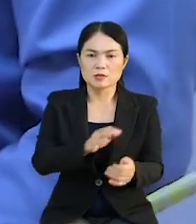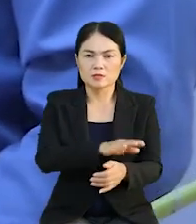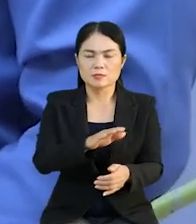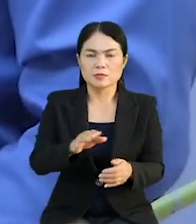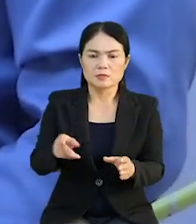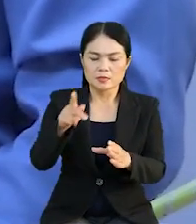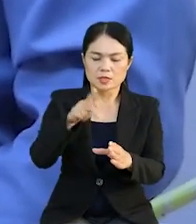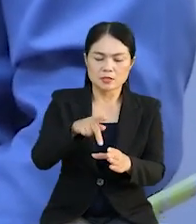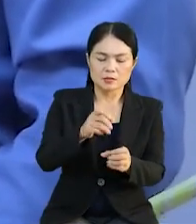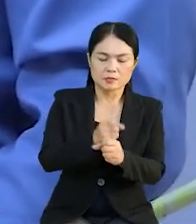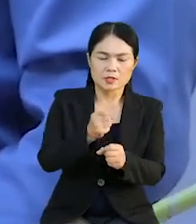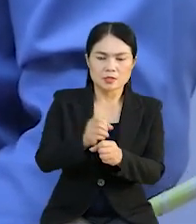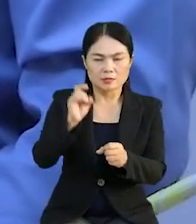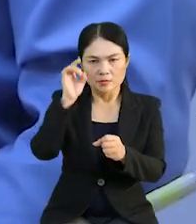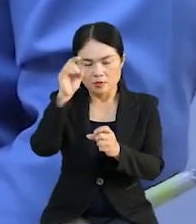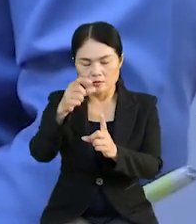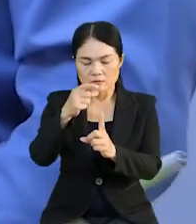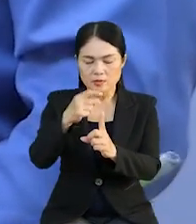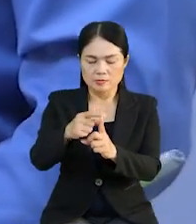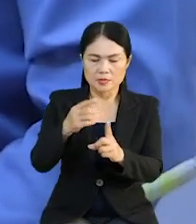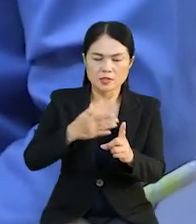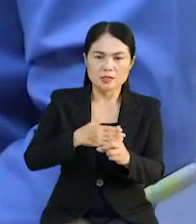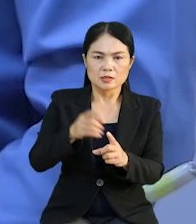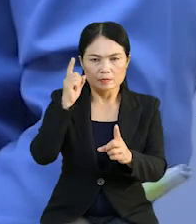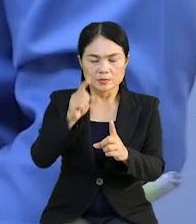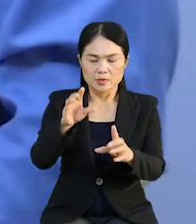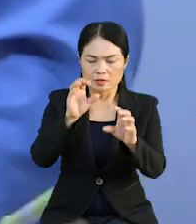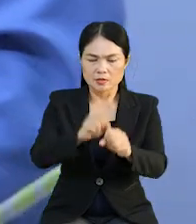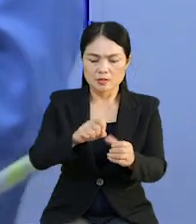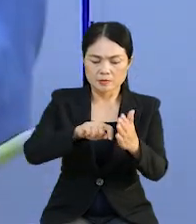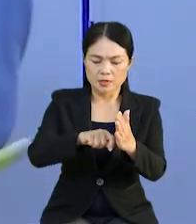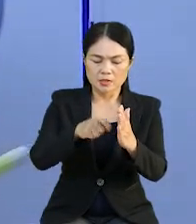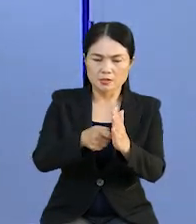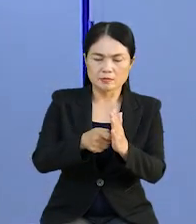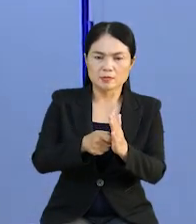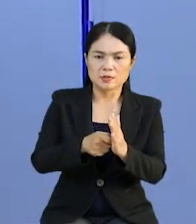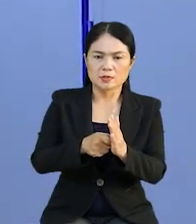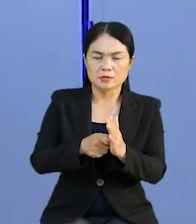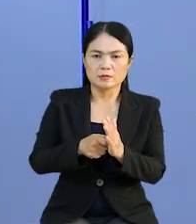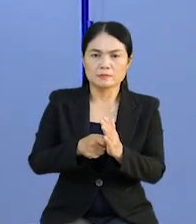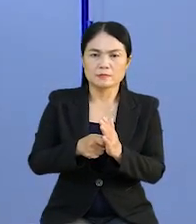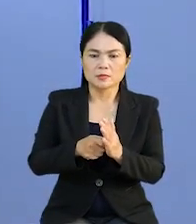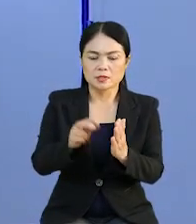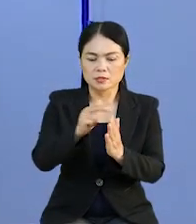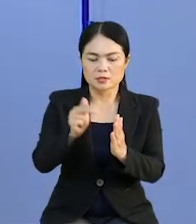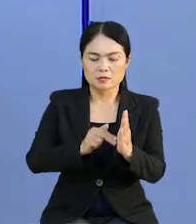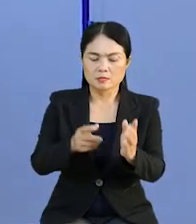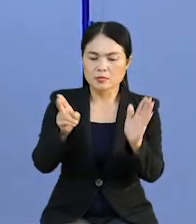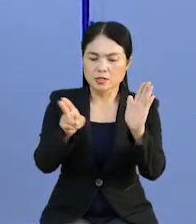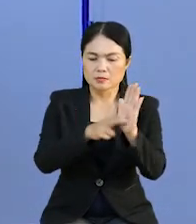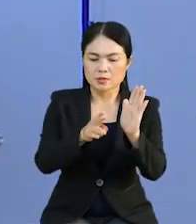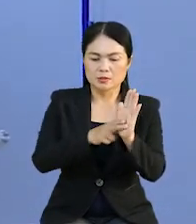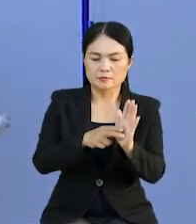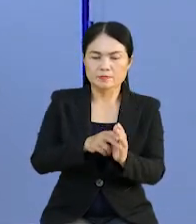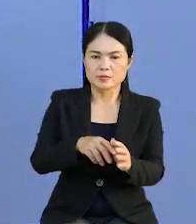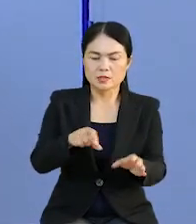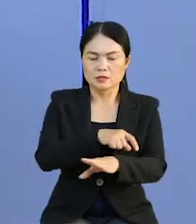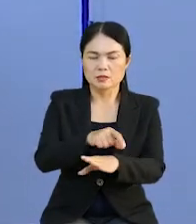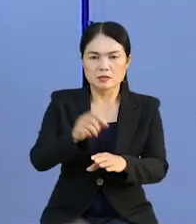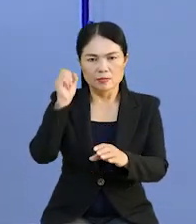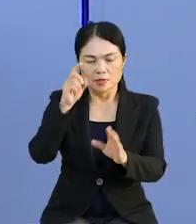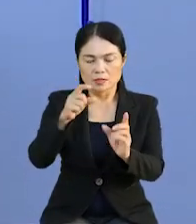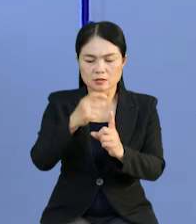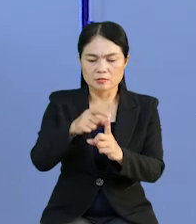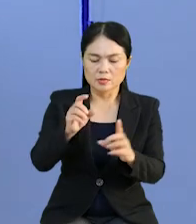คนโจรวมเพื่อประโยชน์เปียจมูกลูกครูดับใบกระดับในคลำซาในอัตบัตรบ้านฉบับล้อนะบางการนะคนโย